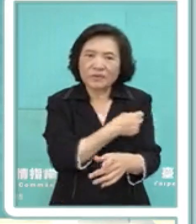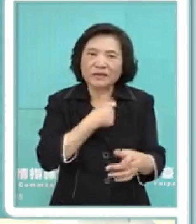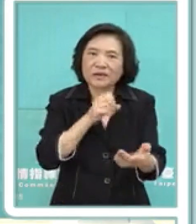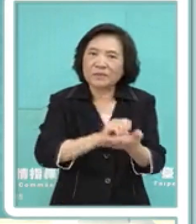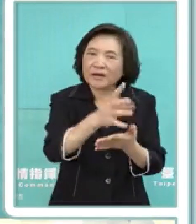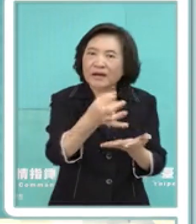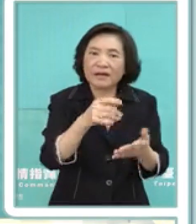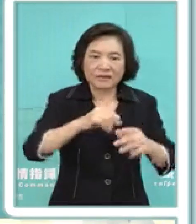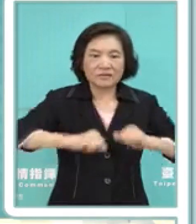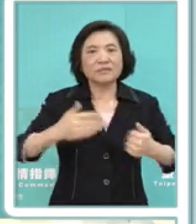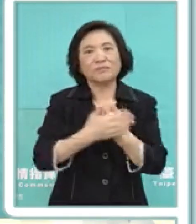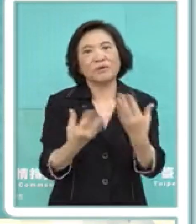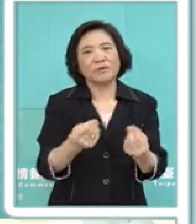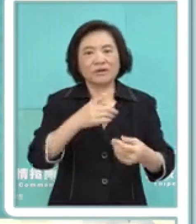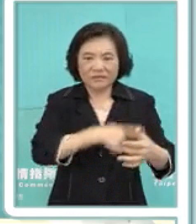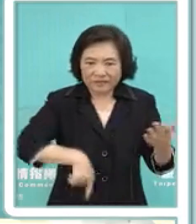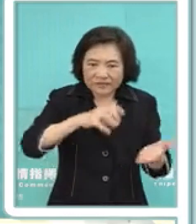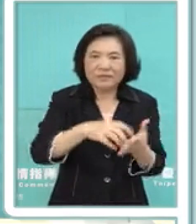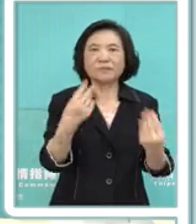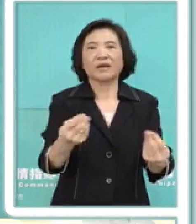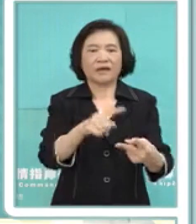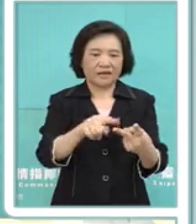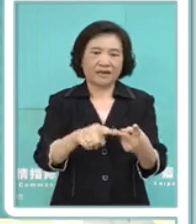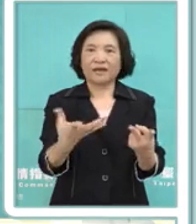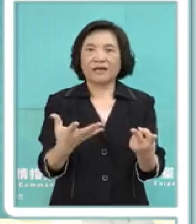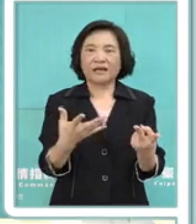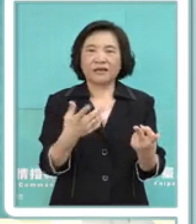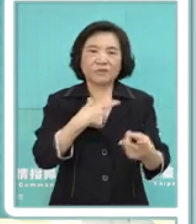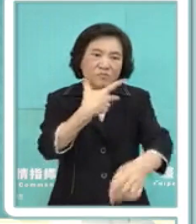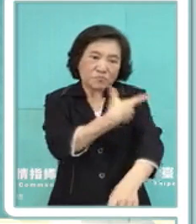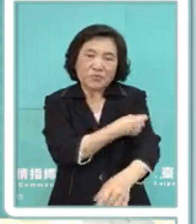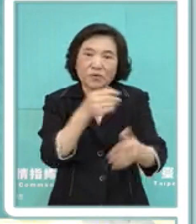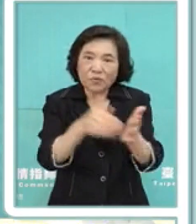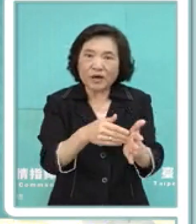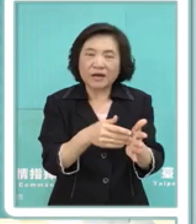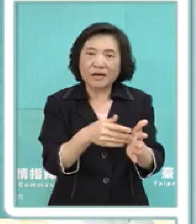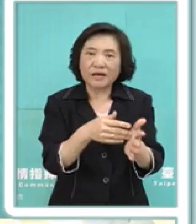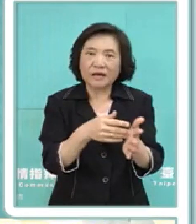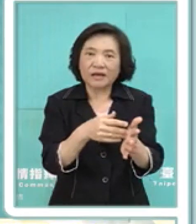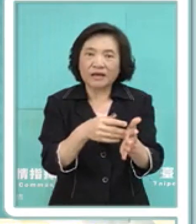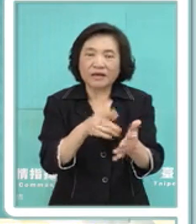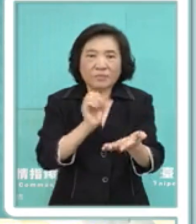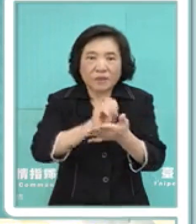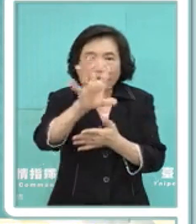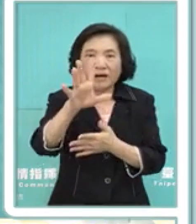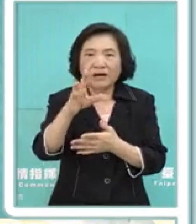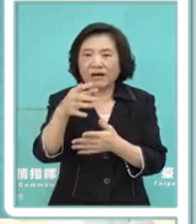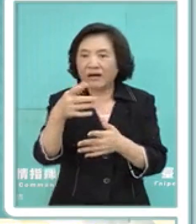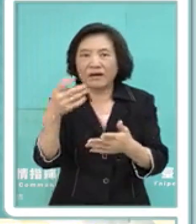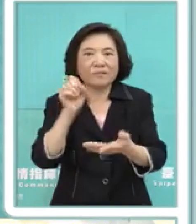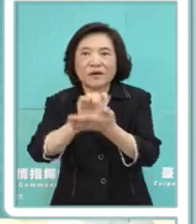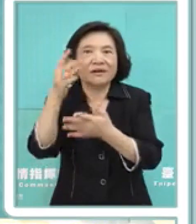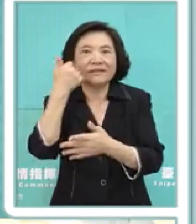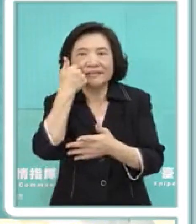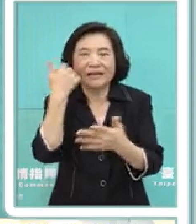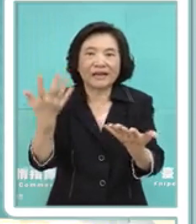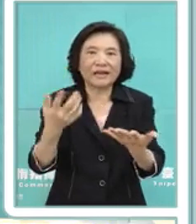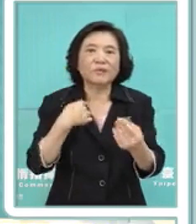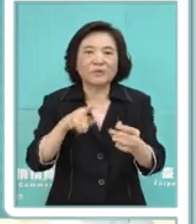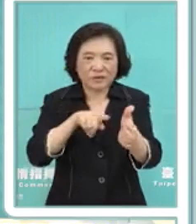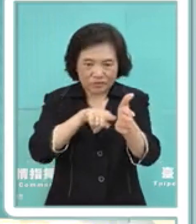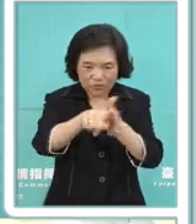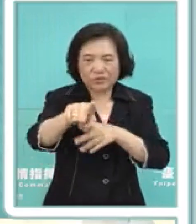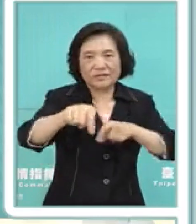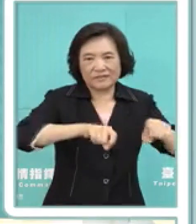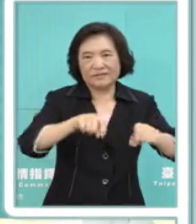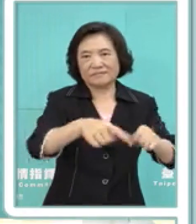因为他也没有健保卡也没有身份证所以那个打的到底是不是真的打的，这个到时候还，所以我们现在是用专案处理一